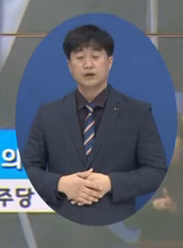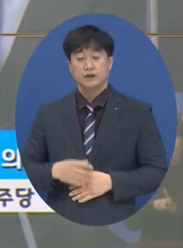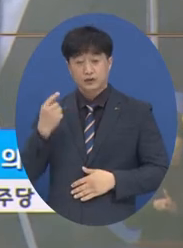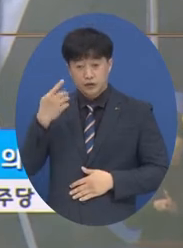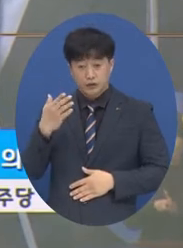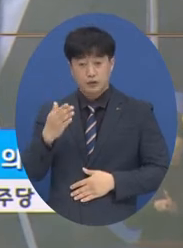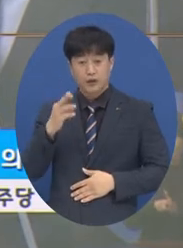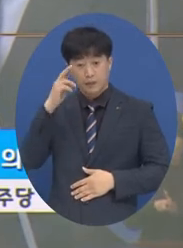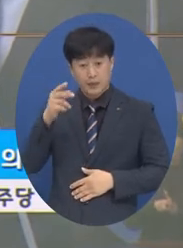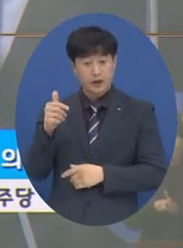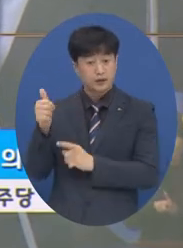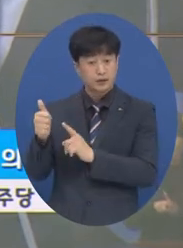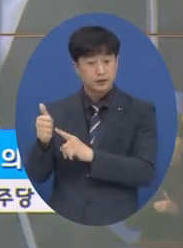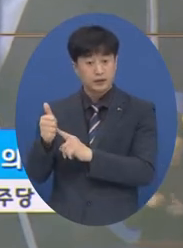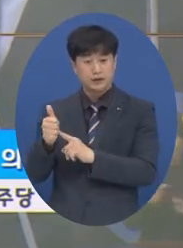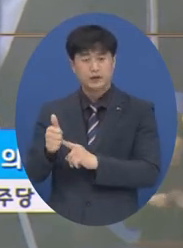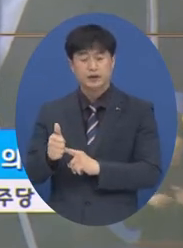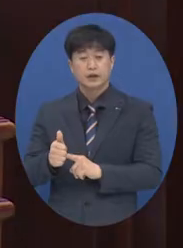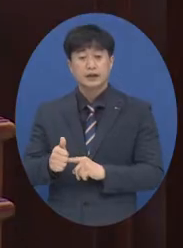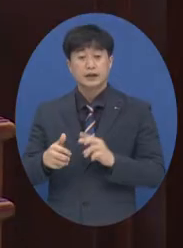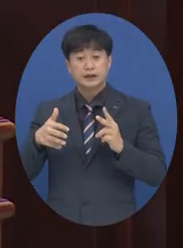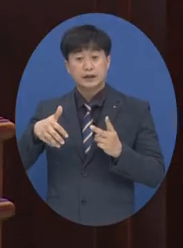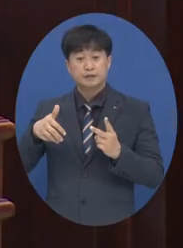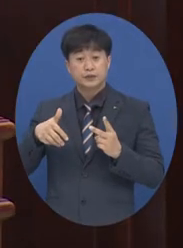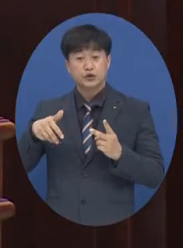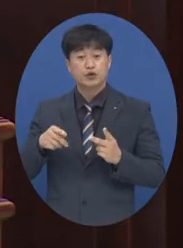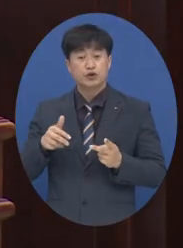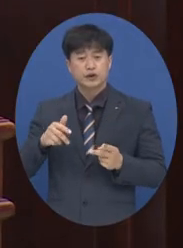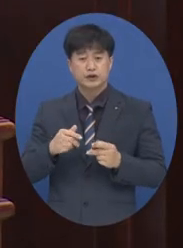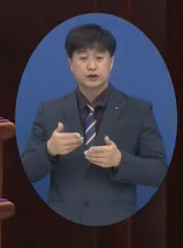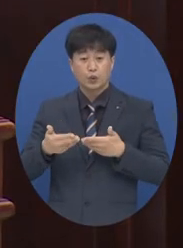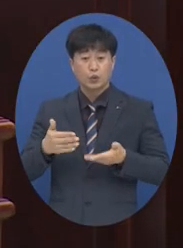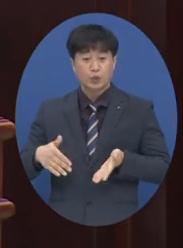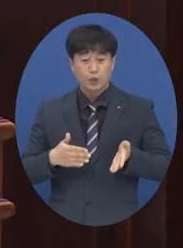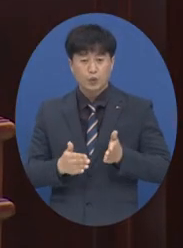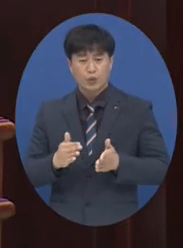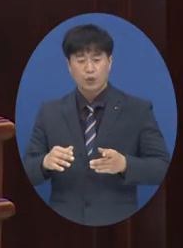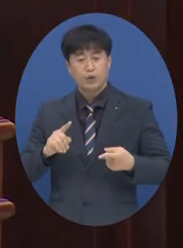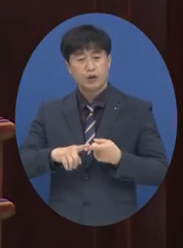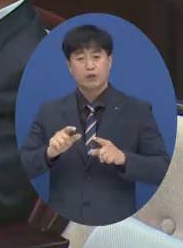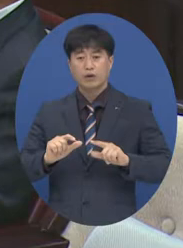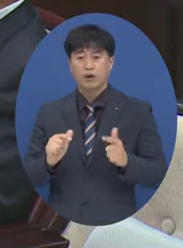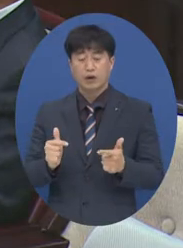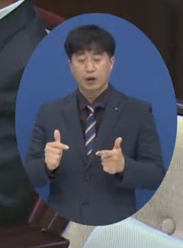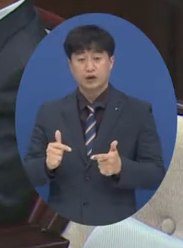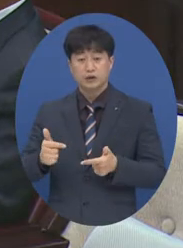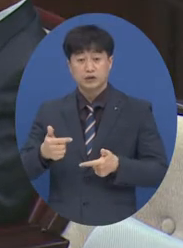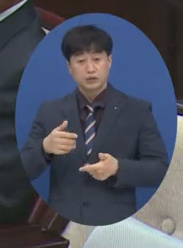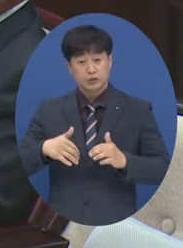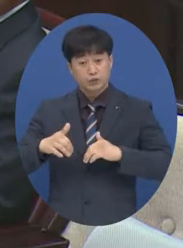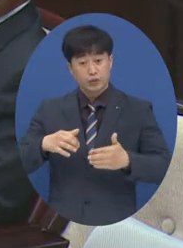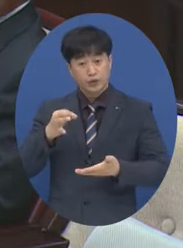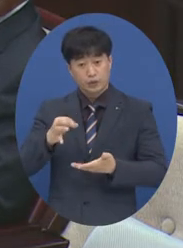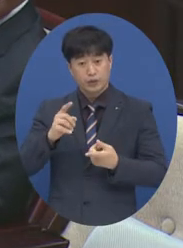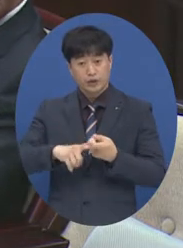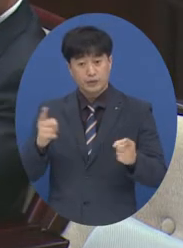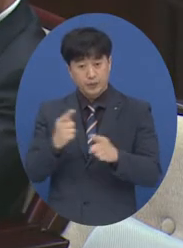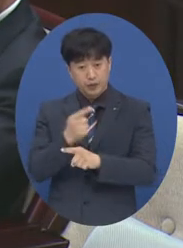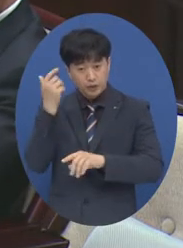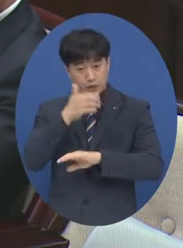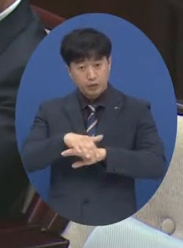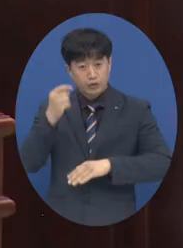질의에 나선 박성훈 의원은 재삼 경인고속도로 등 불합리한 요금 체계가 있는 민자도로 의 통행료 에 대한 개성 계백을